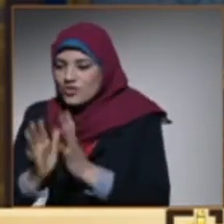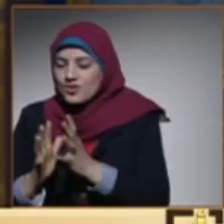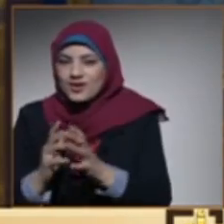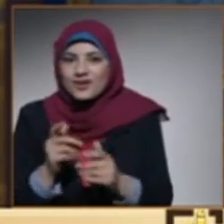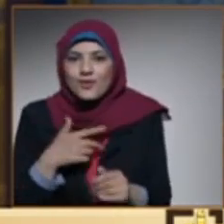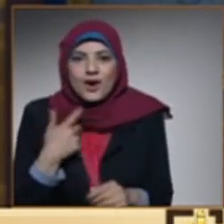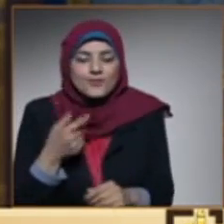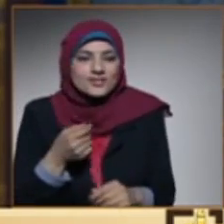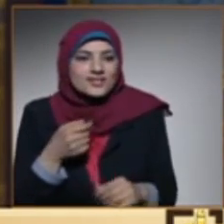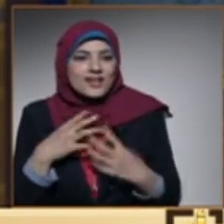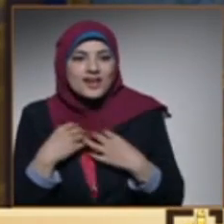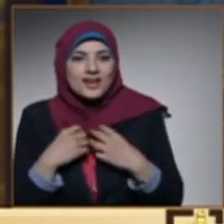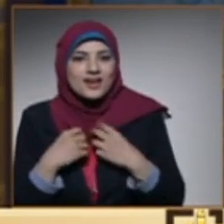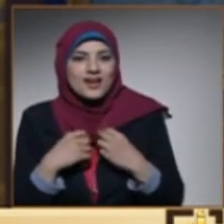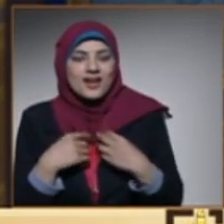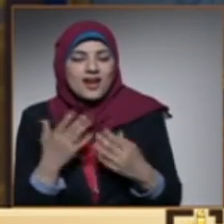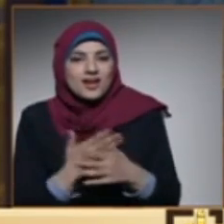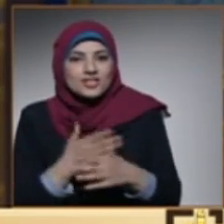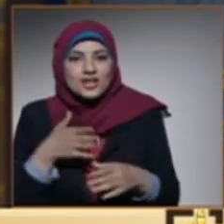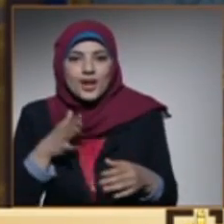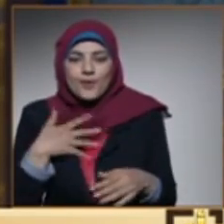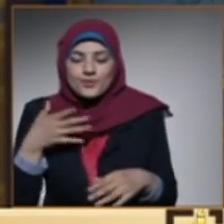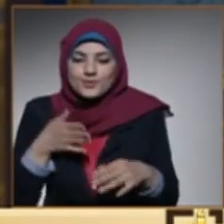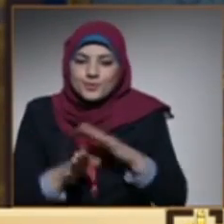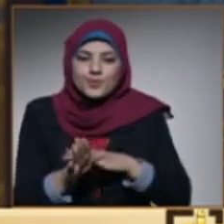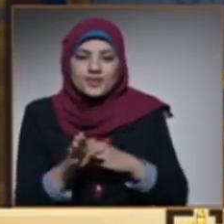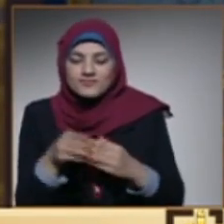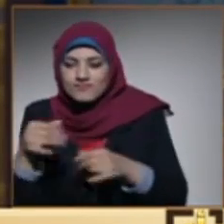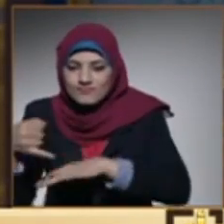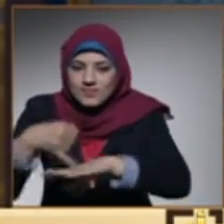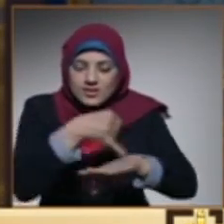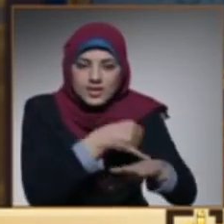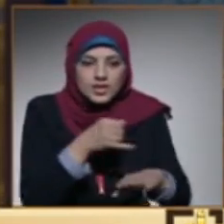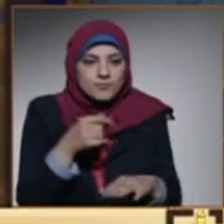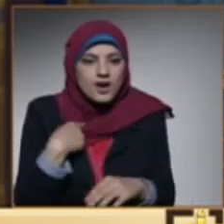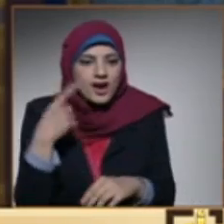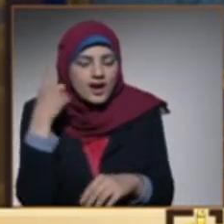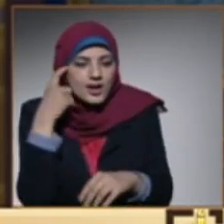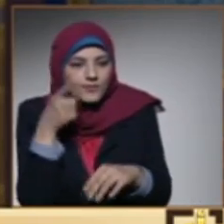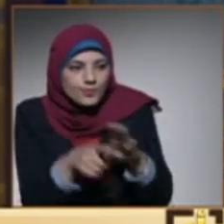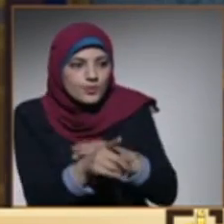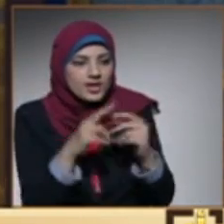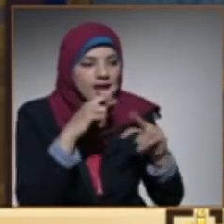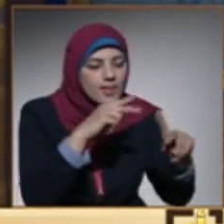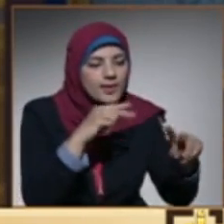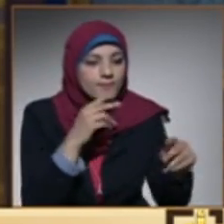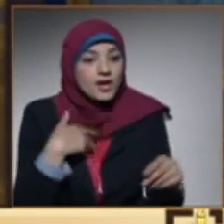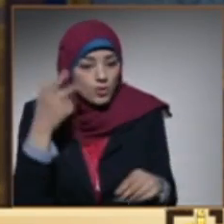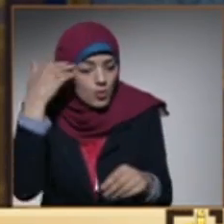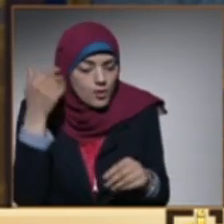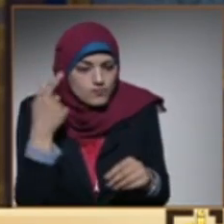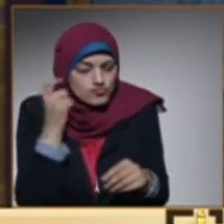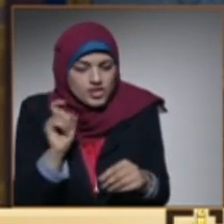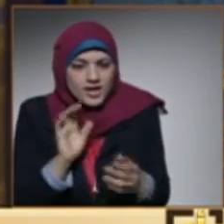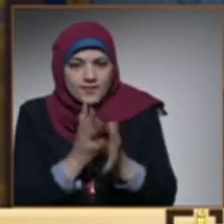حاجه في المجتمع يروح هنا ويروح هنا ويروح هنا، يبقى في حد جنبه بيعرف يتعامل. فعلا احنا قربنا من بعض فتره كبيره قوي، بس احنا الفتره دي قعدنا فيها فتره